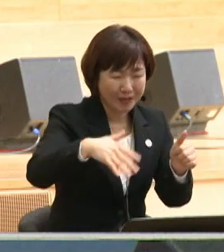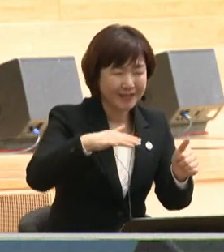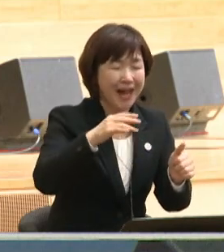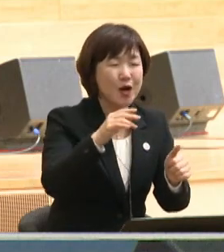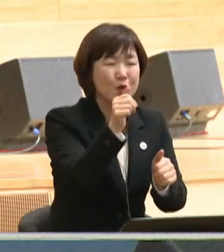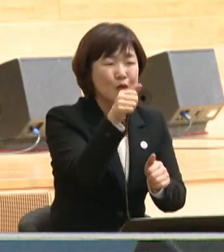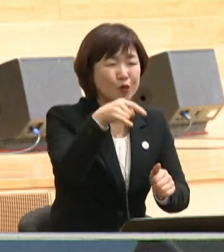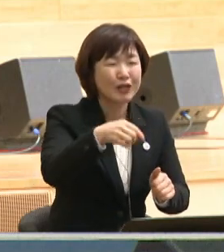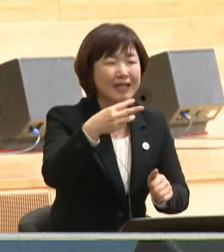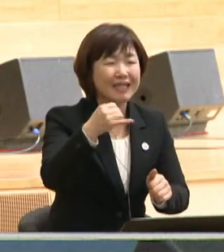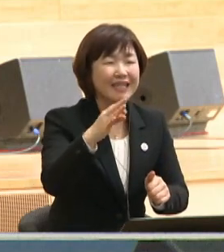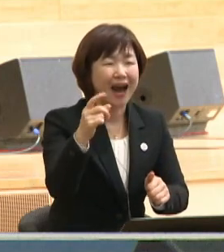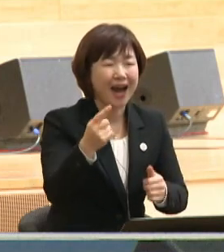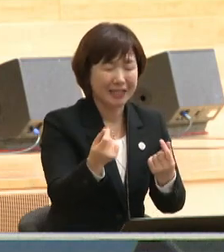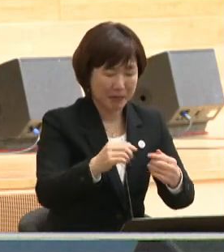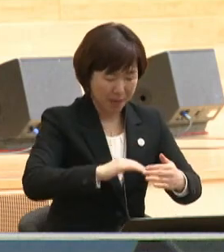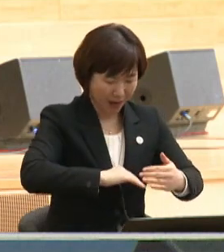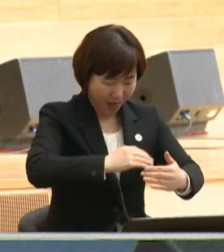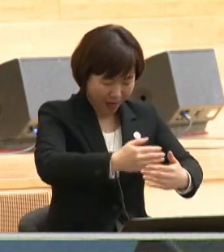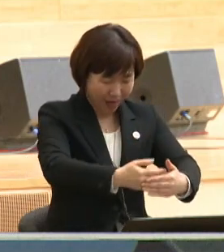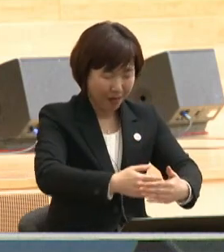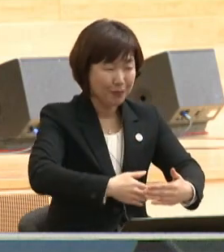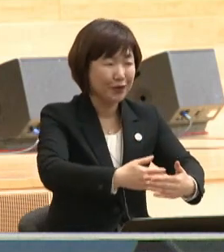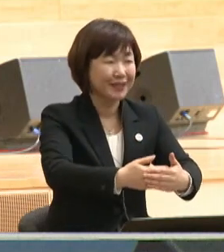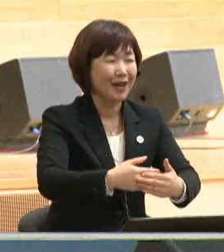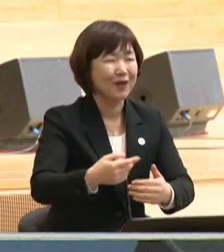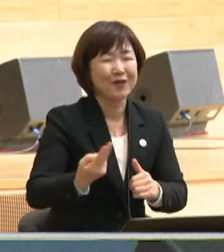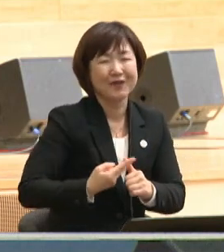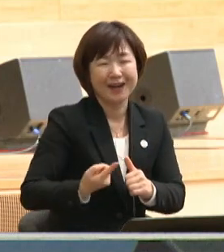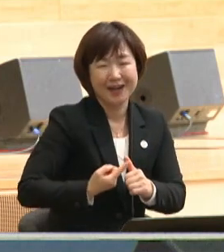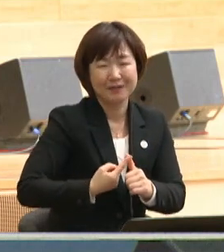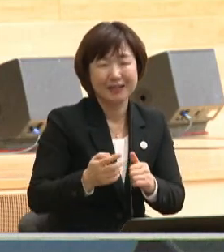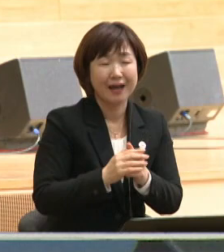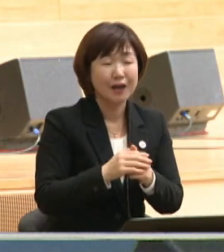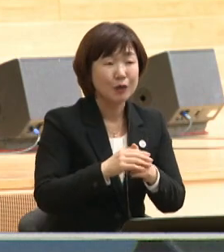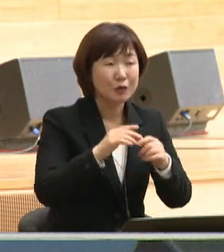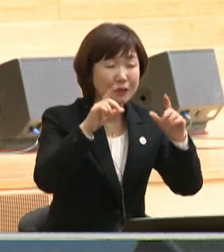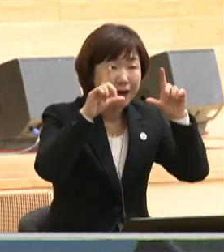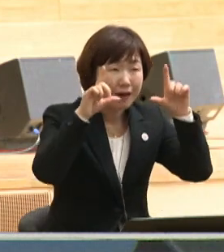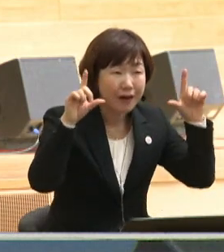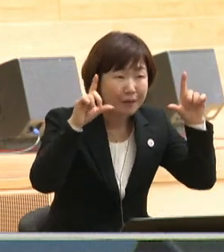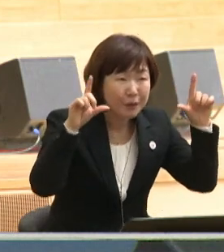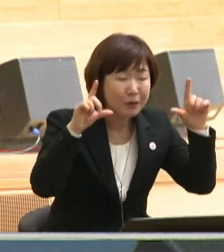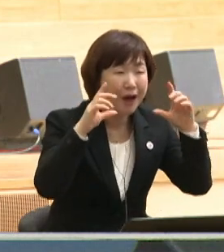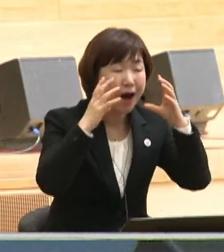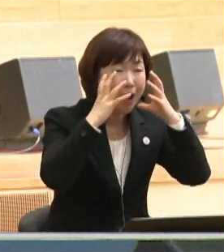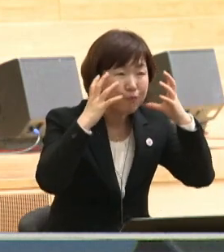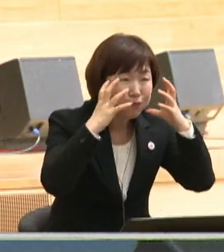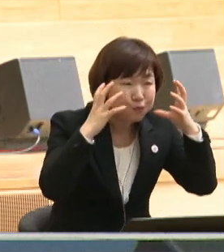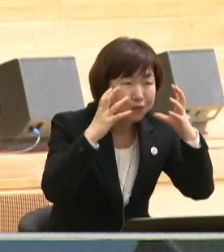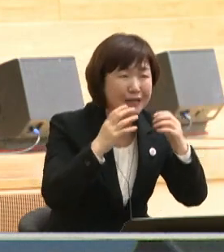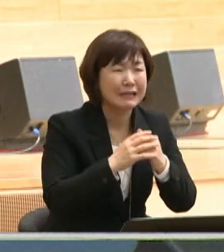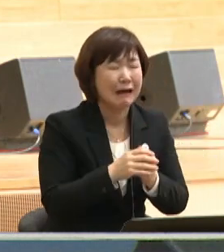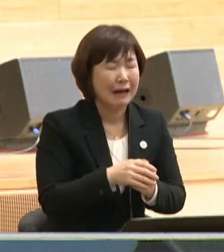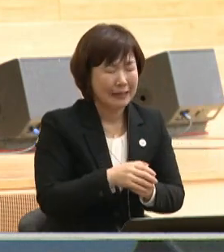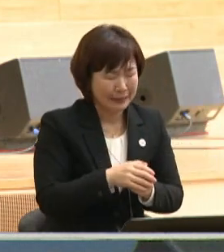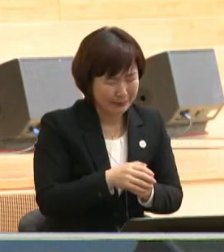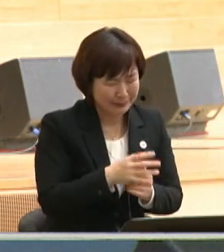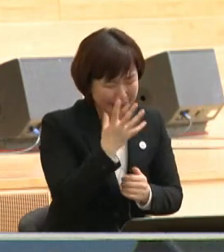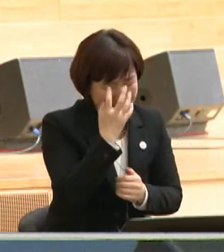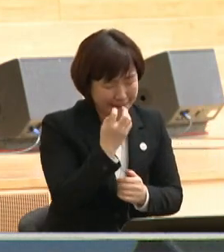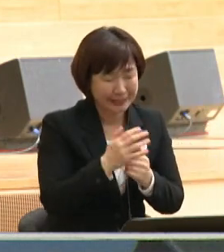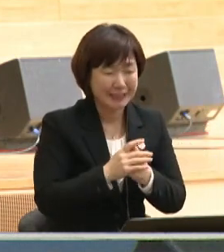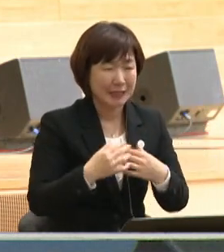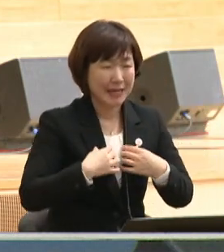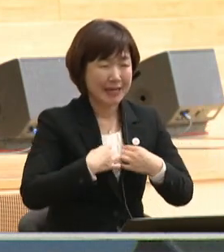휘리야 이렇게 부르는 거예요 안 그래도 요즘 화면에 얼굴이 잡을 때마다 막 찐빵 같아서 속상한데 지금